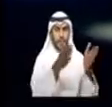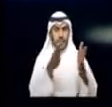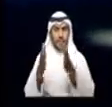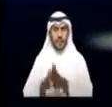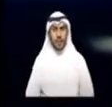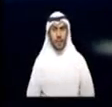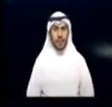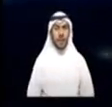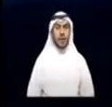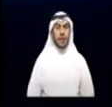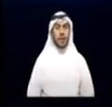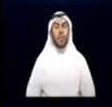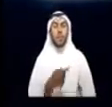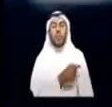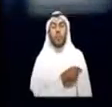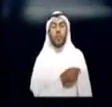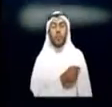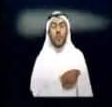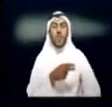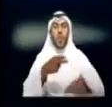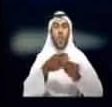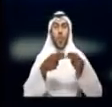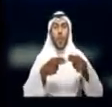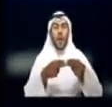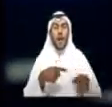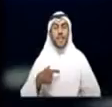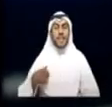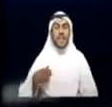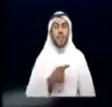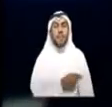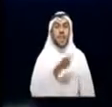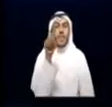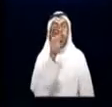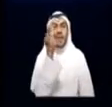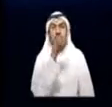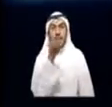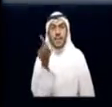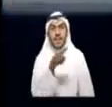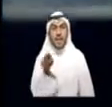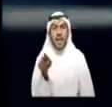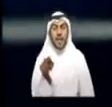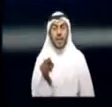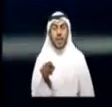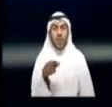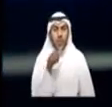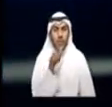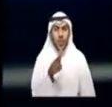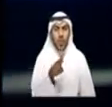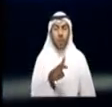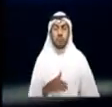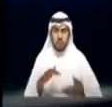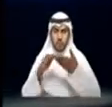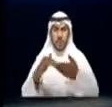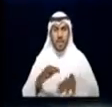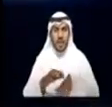مختبر اضطرابات النوم في مستشفى زين للأنف والأذن والحنجرة يعد الأول من نوعه في البلاد، يقدم خدمة تشخيصية وعلاجية